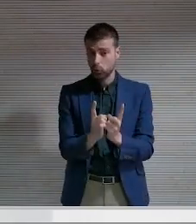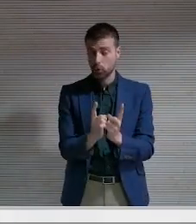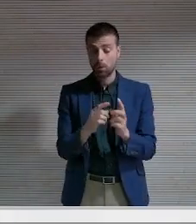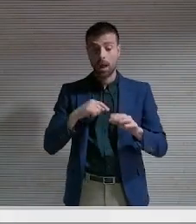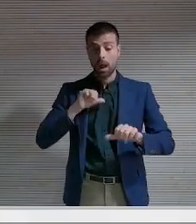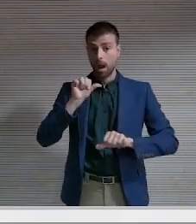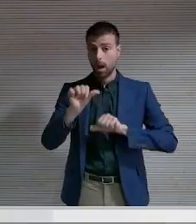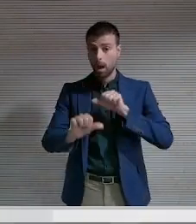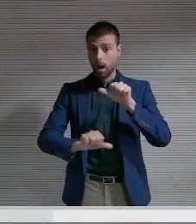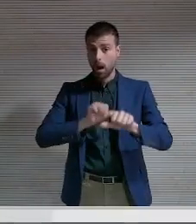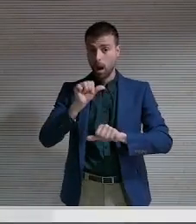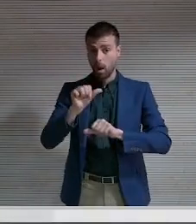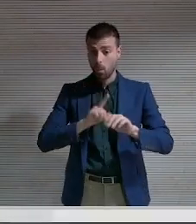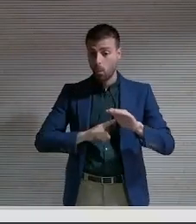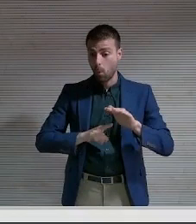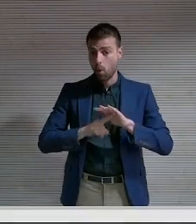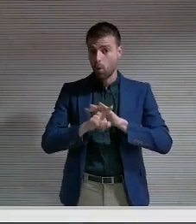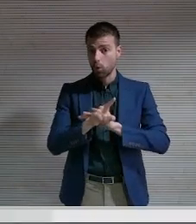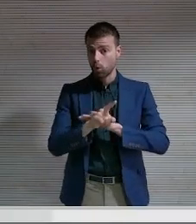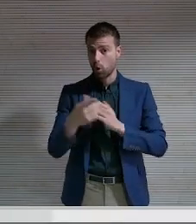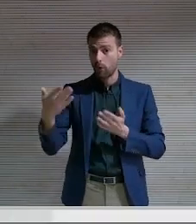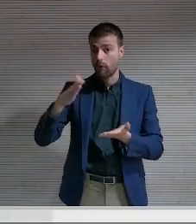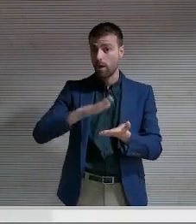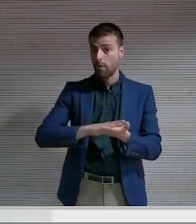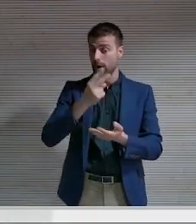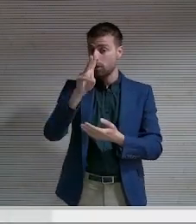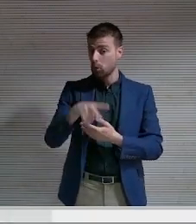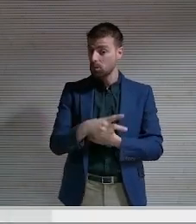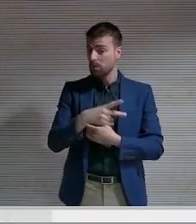ens porta al febrer del 2020 amb un atur de